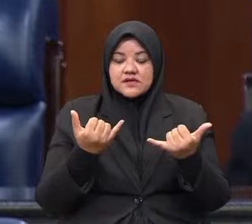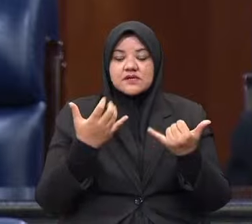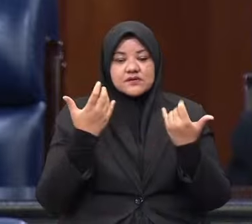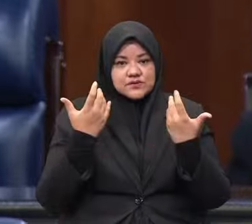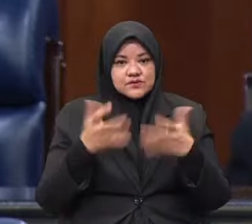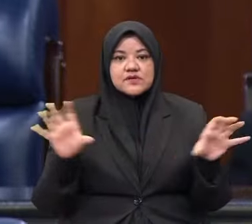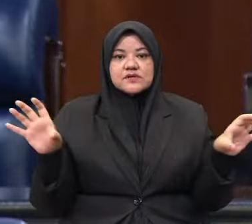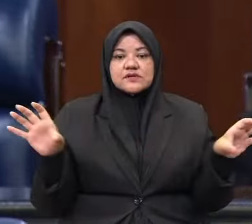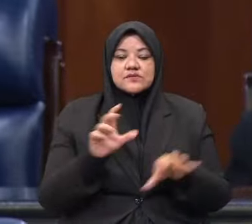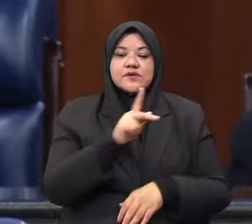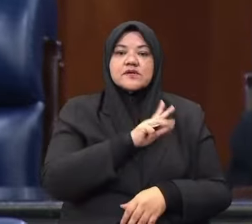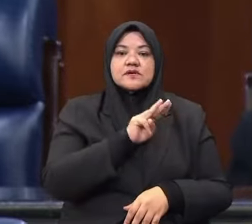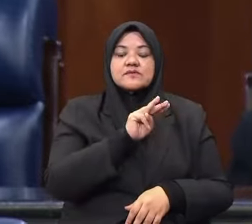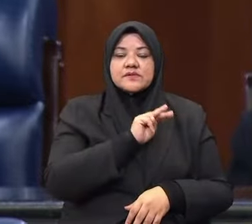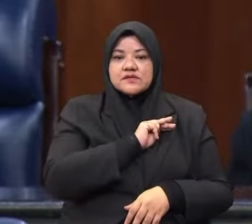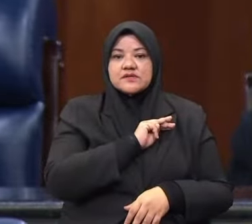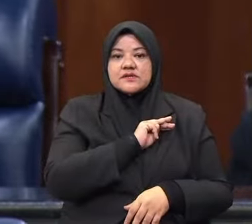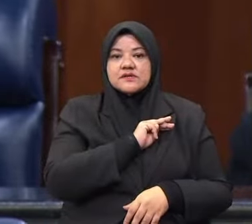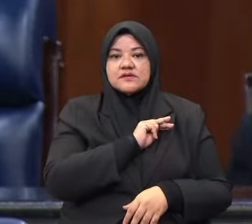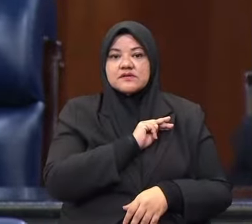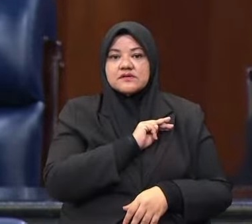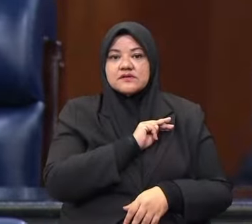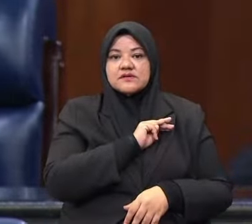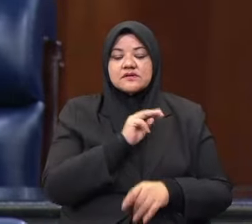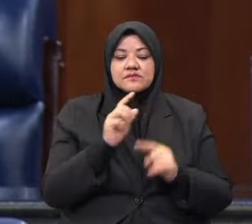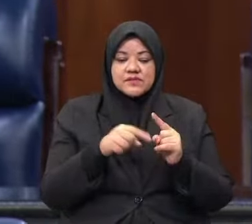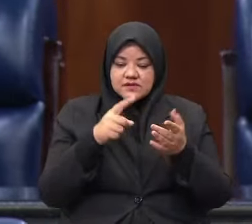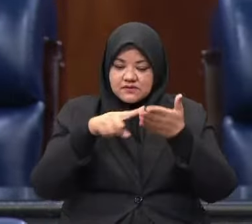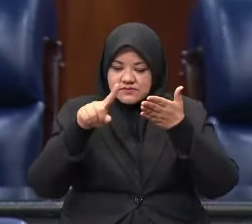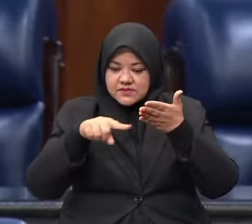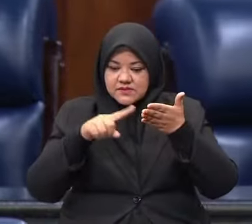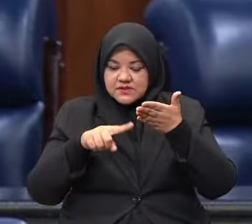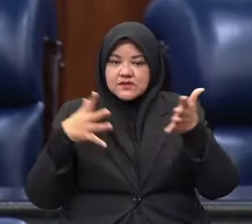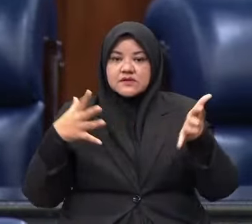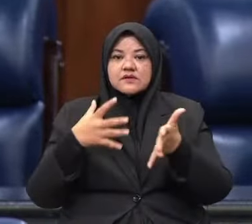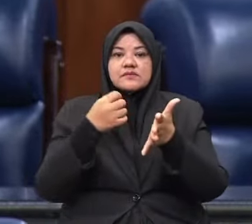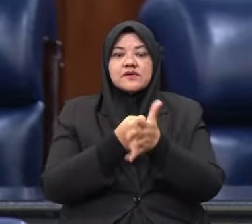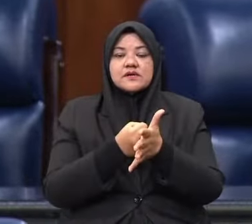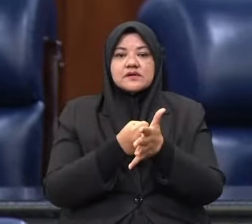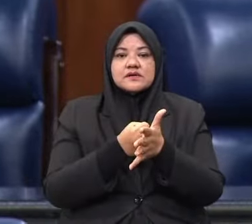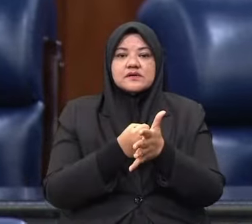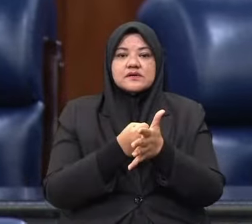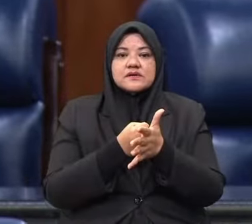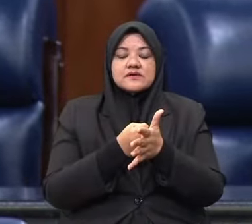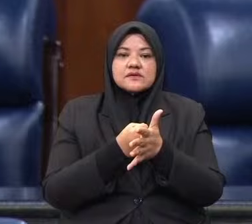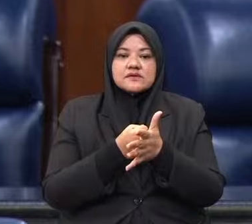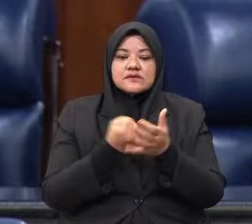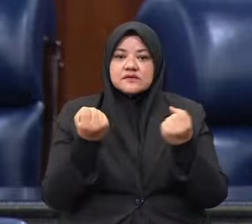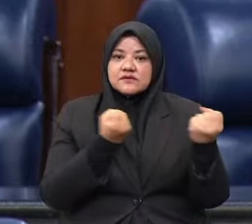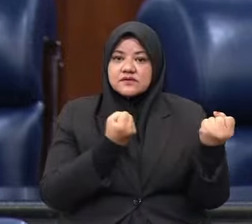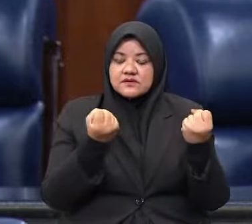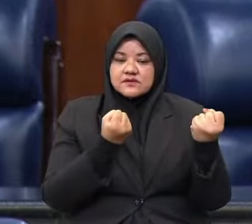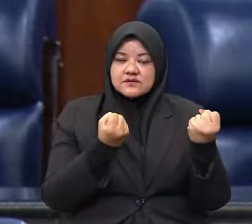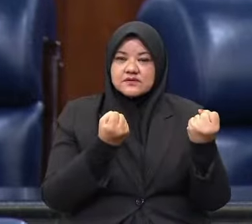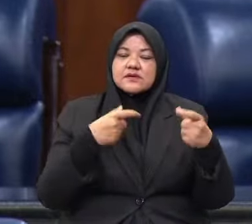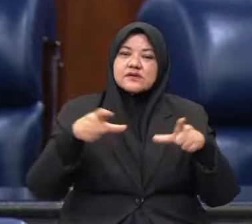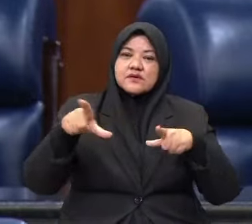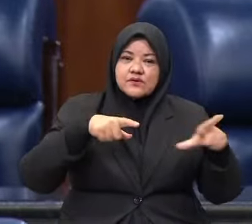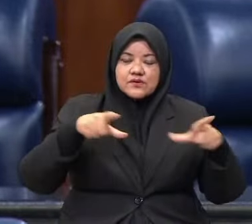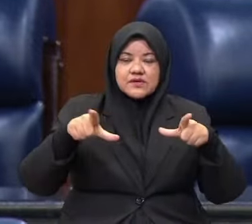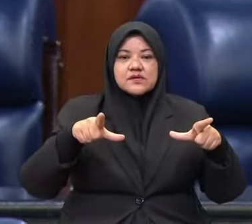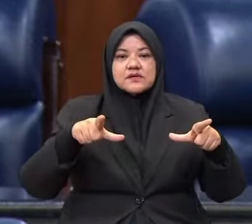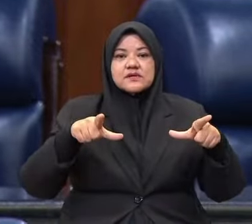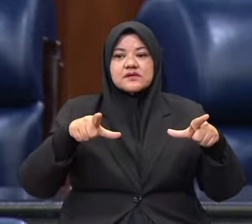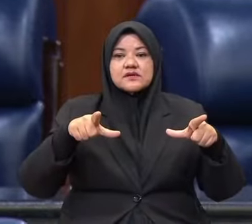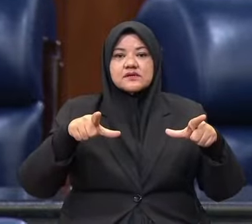telah diambil Kementerian setelah melihat kemalangan yang melibatkan kenderaan-kenderaan berat seperti